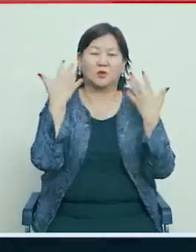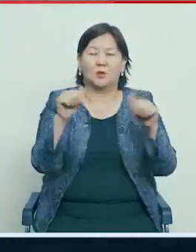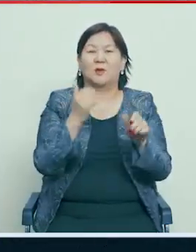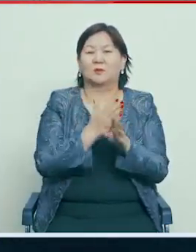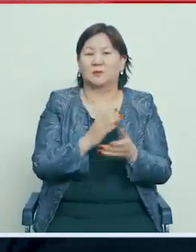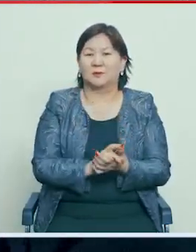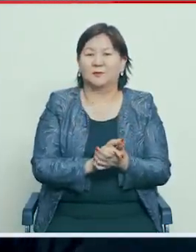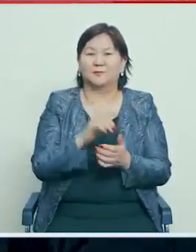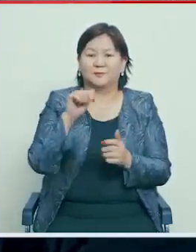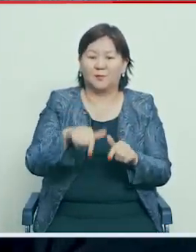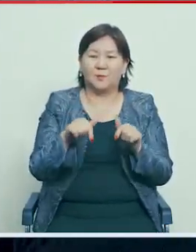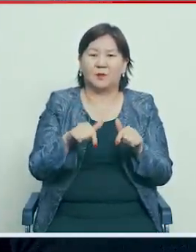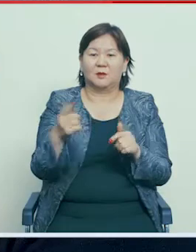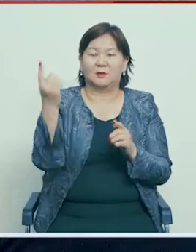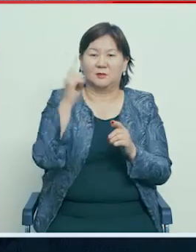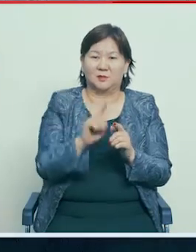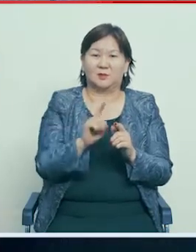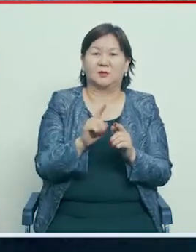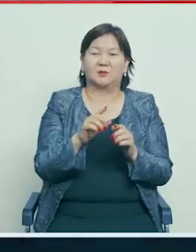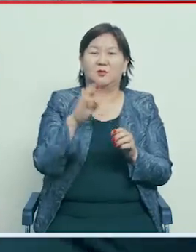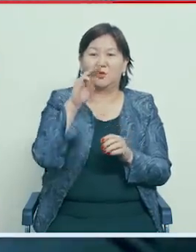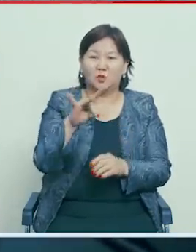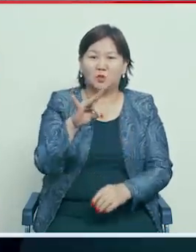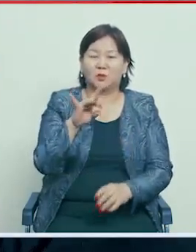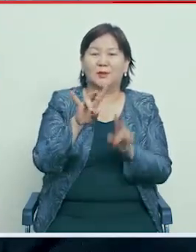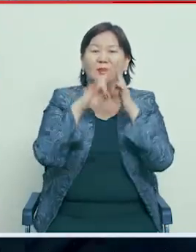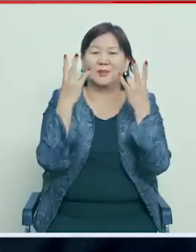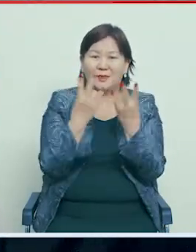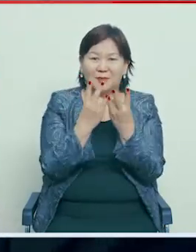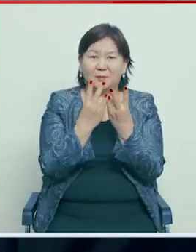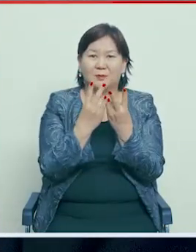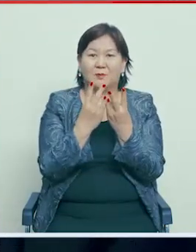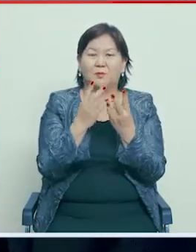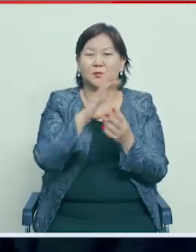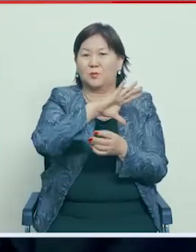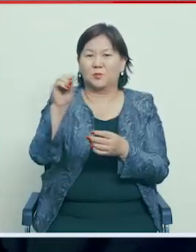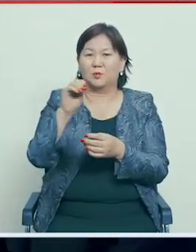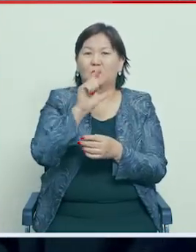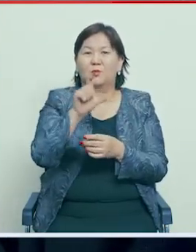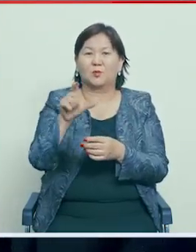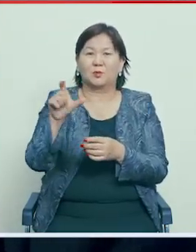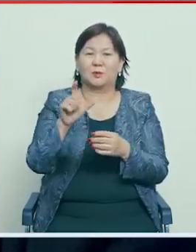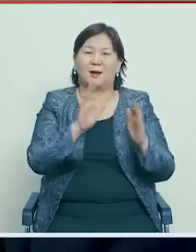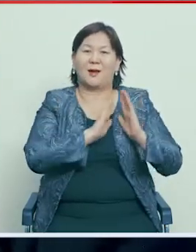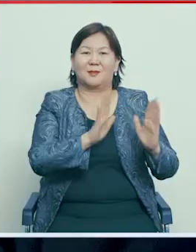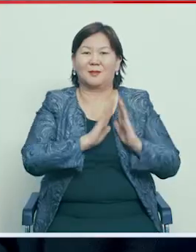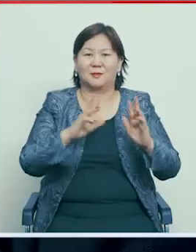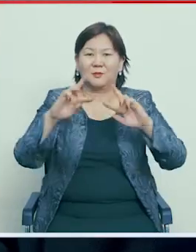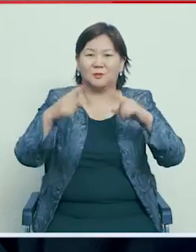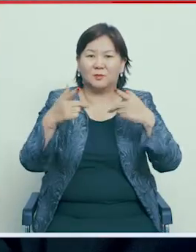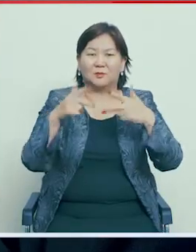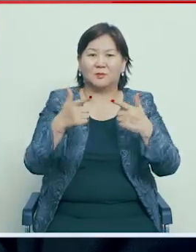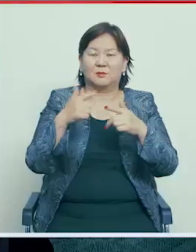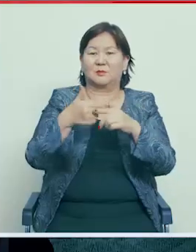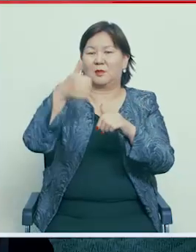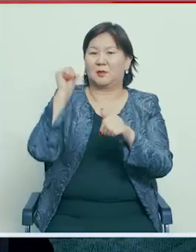Тэгээ өнөөдөр би энд ирээд төрийн болон нийгмийн болон бусад бүх хүмүүст яг энэ хандлагыг өөрчил энэ бол зөвхөн энэний ард